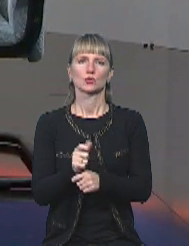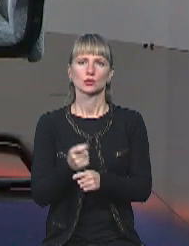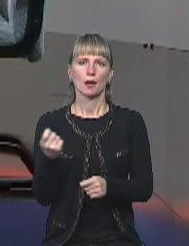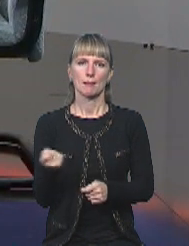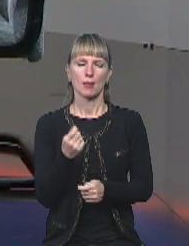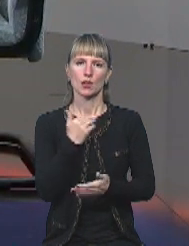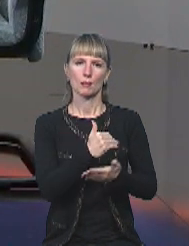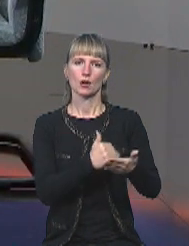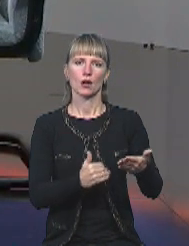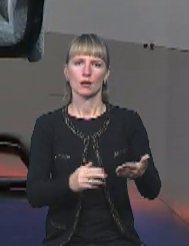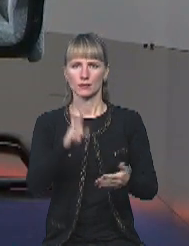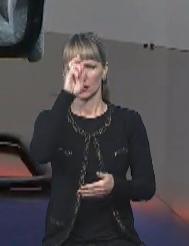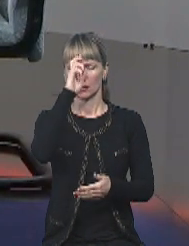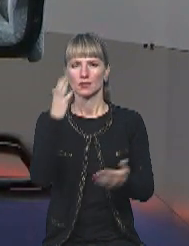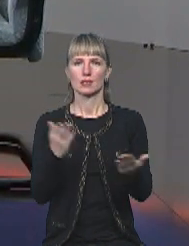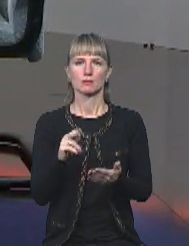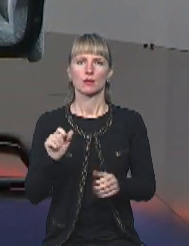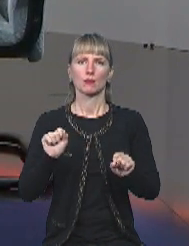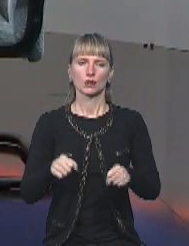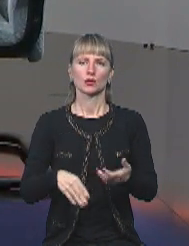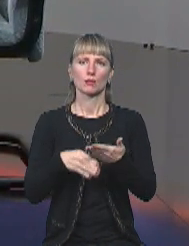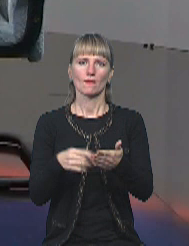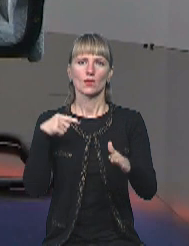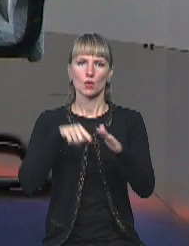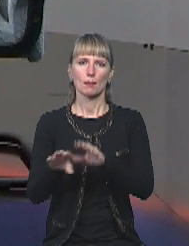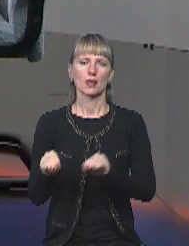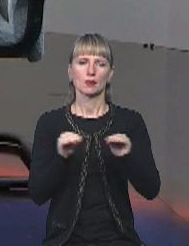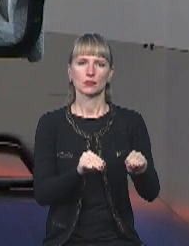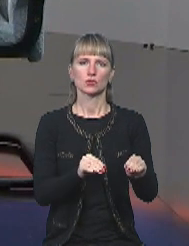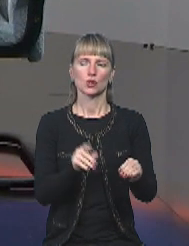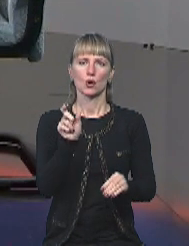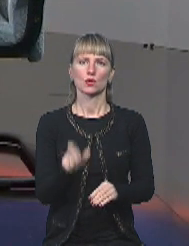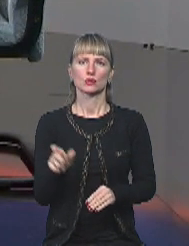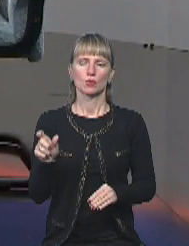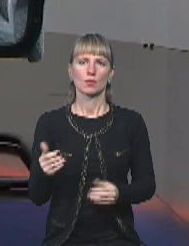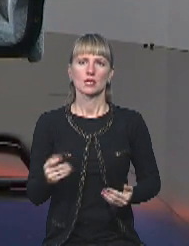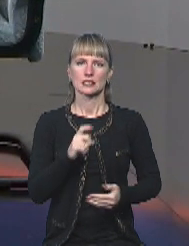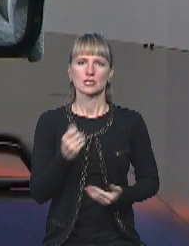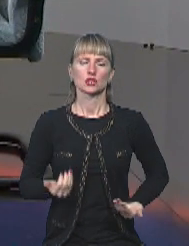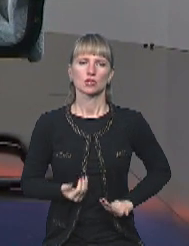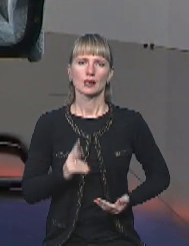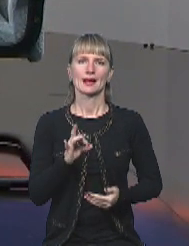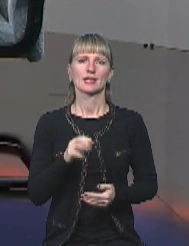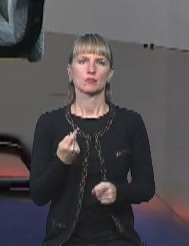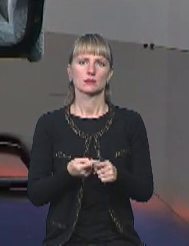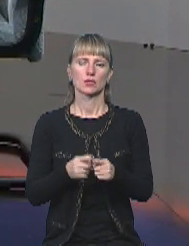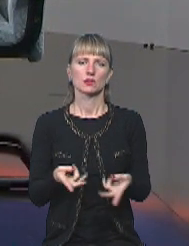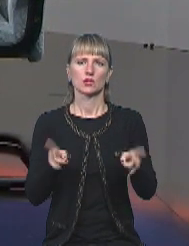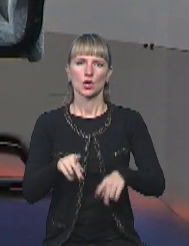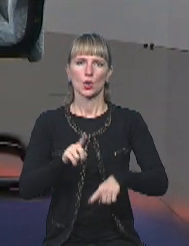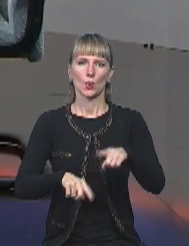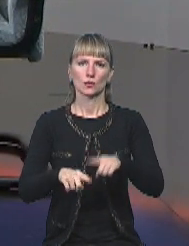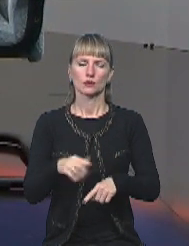мало програм державних, які б могли допомогти внутрішньо переміщеним особам з житлом. Окрім цього, залишаються